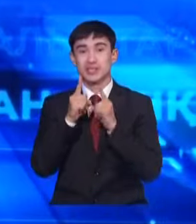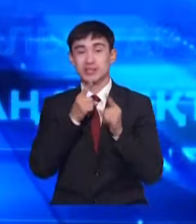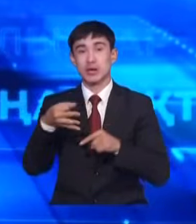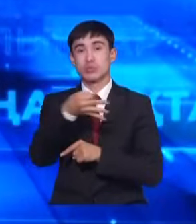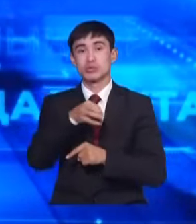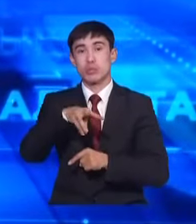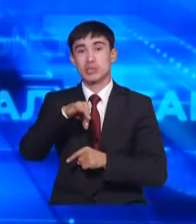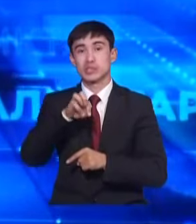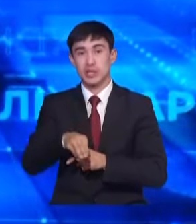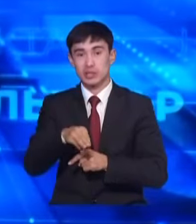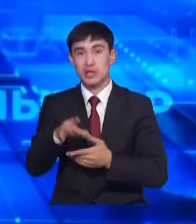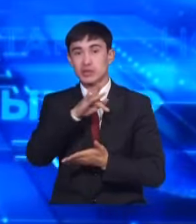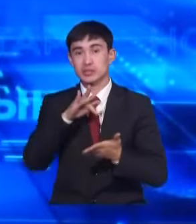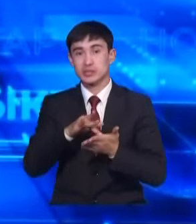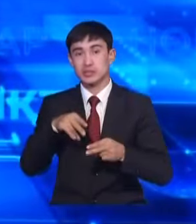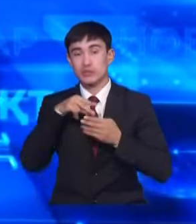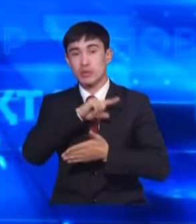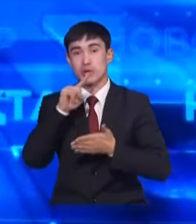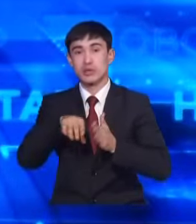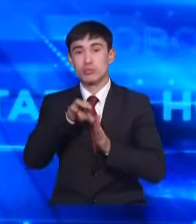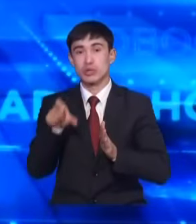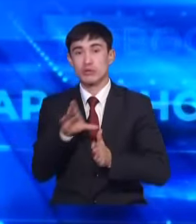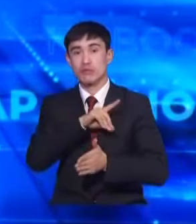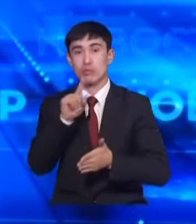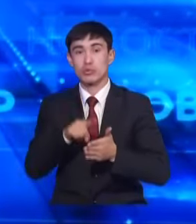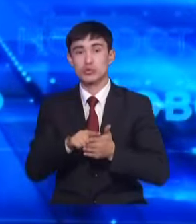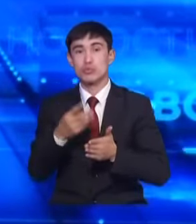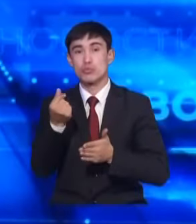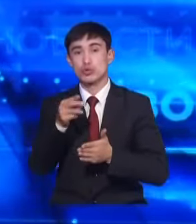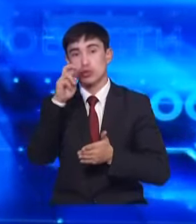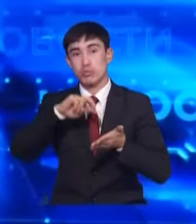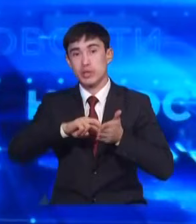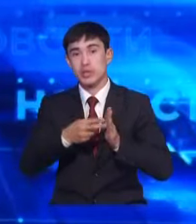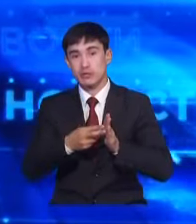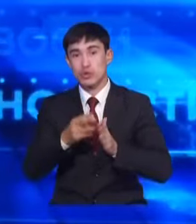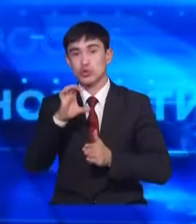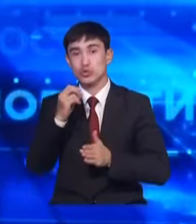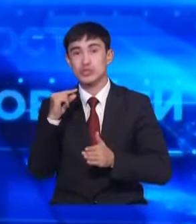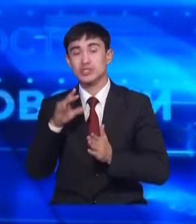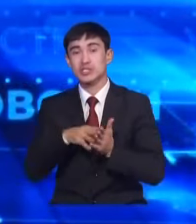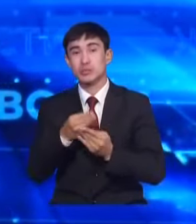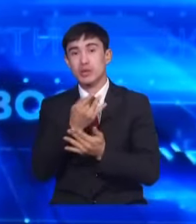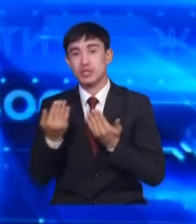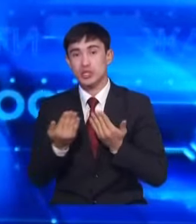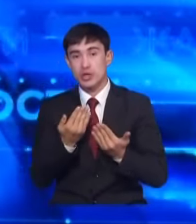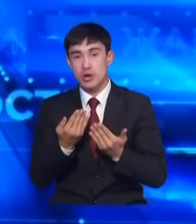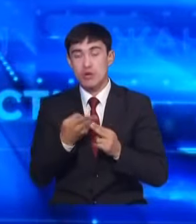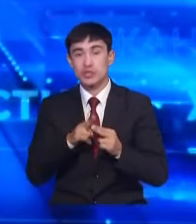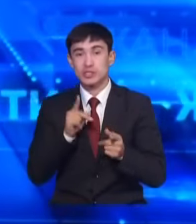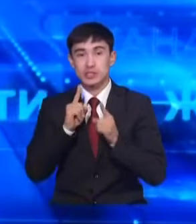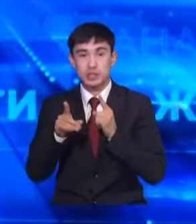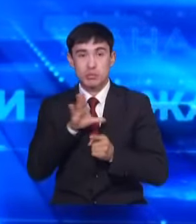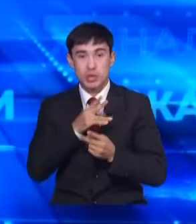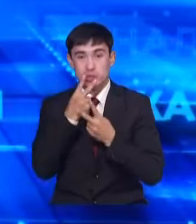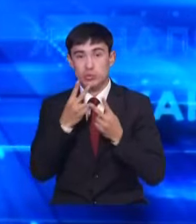внеочередная сессия областного маслихата в центре внимания депутатов вопросы бюджетного планирования и социально значимых отношений в ходе